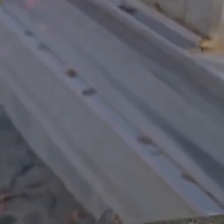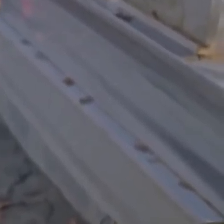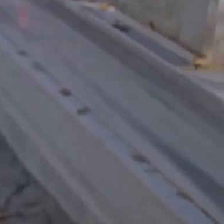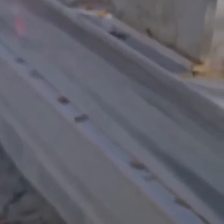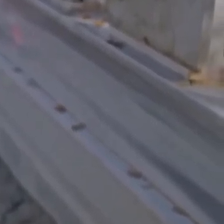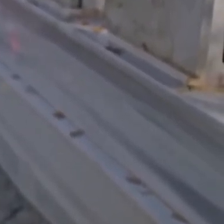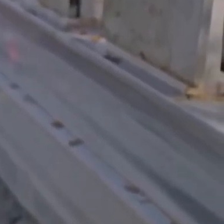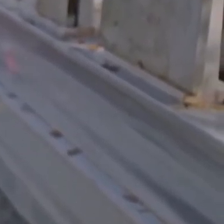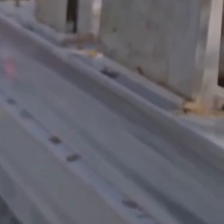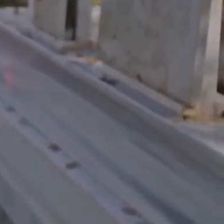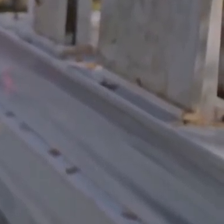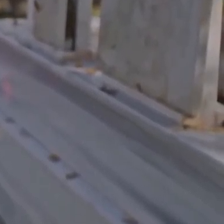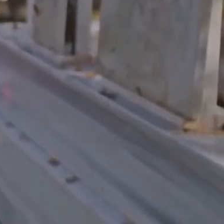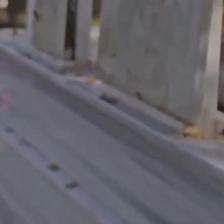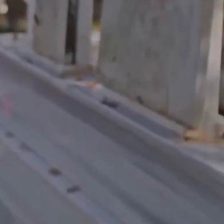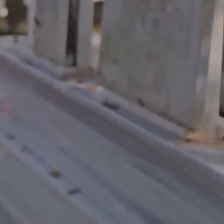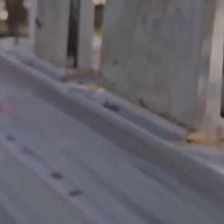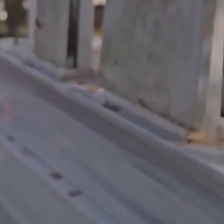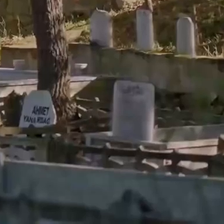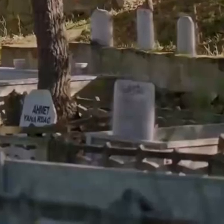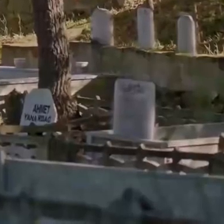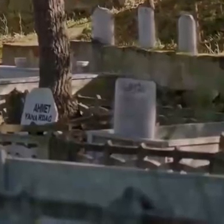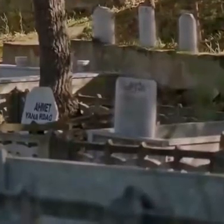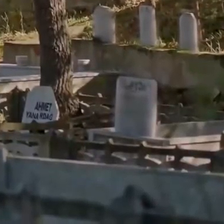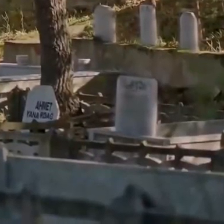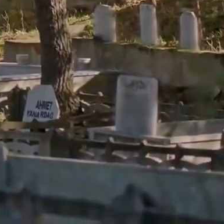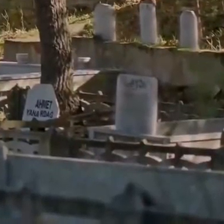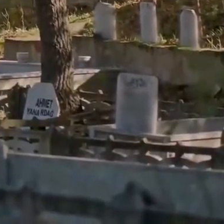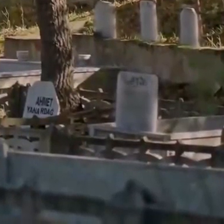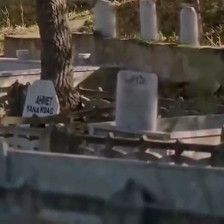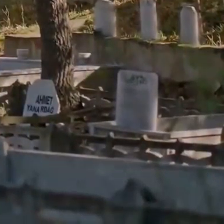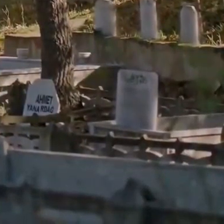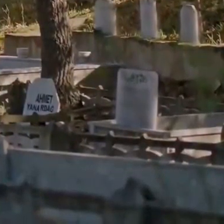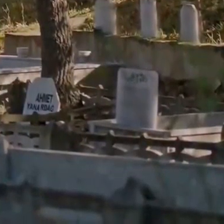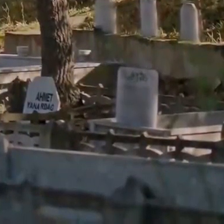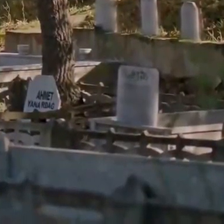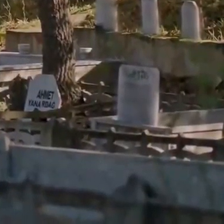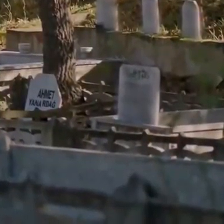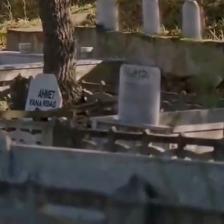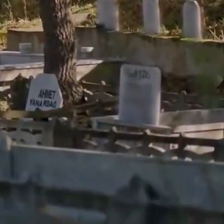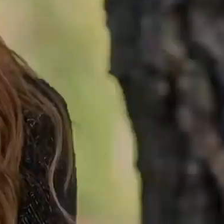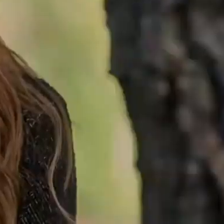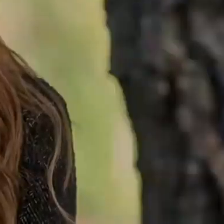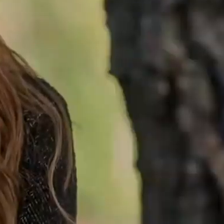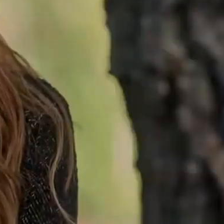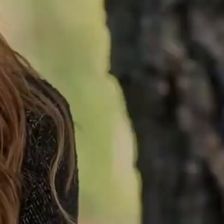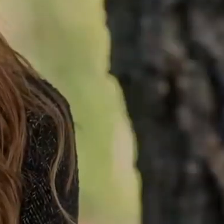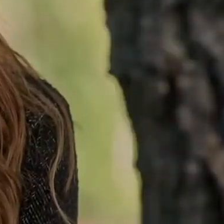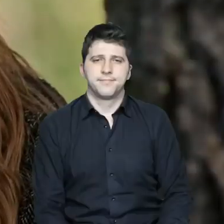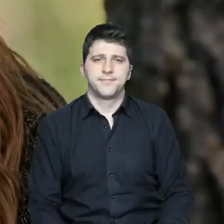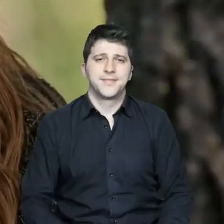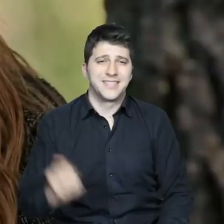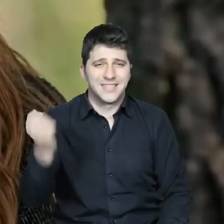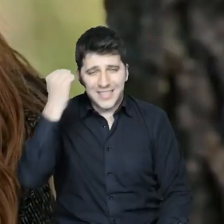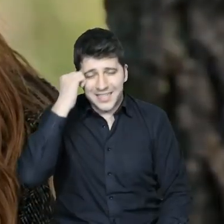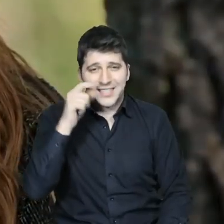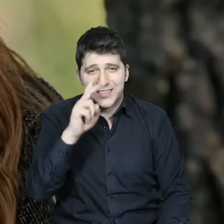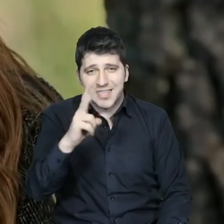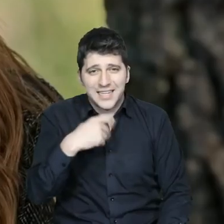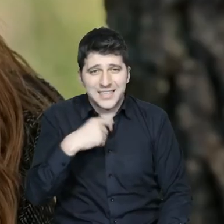çizmeler, koyu sarı uzun saçları salık. Avuçlarını yüzüne sürüp amin yaptı. Keşke seni